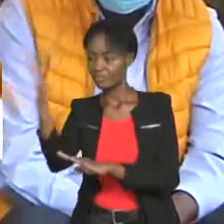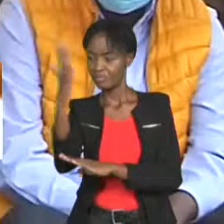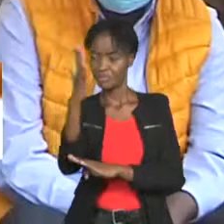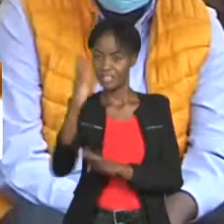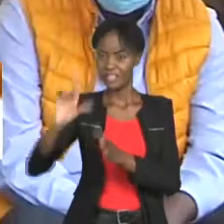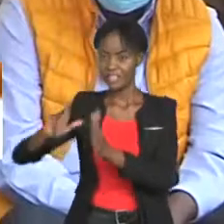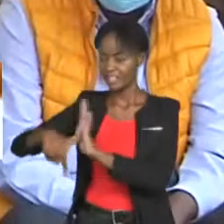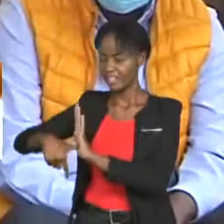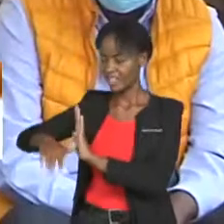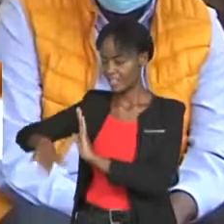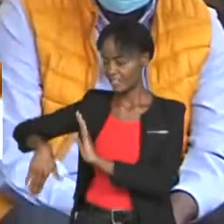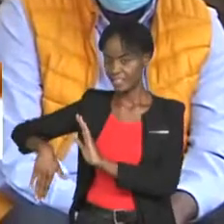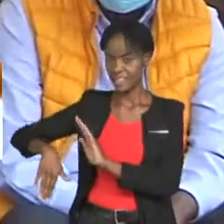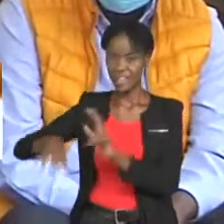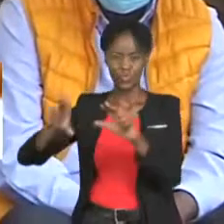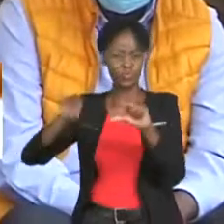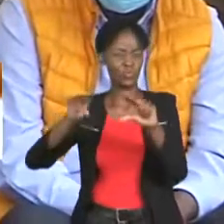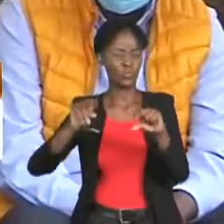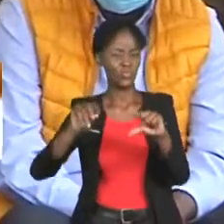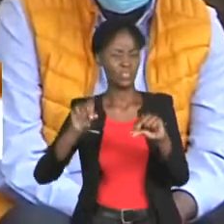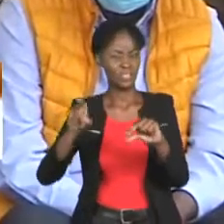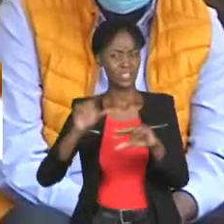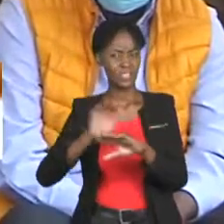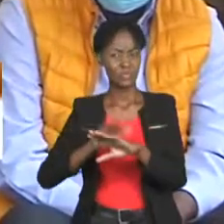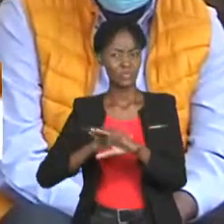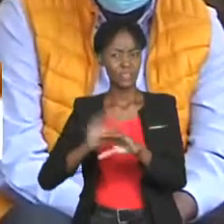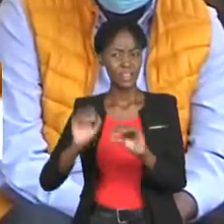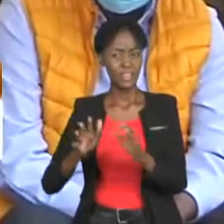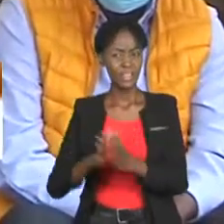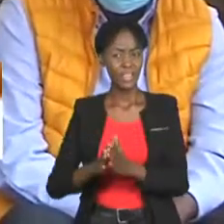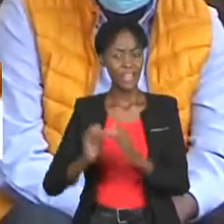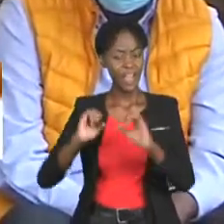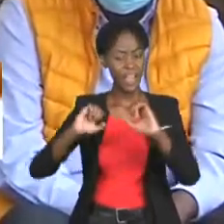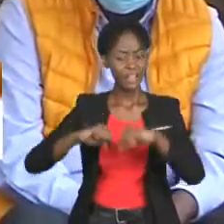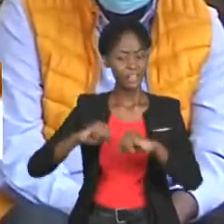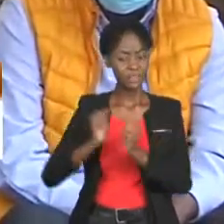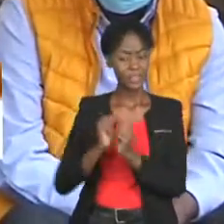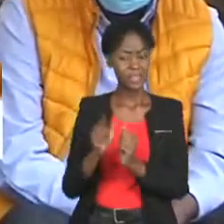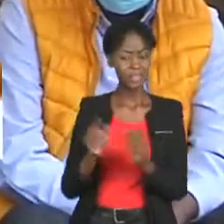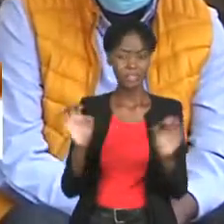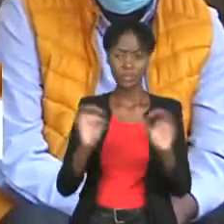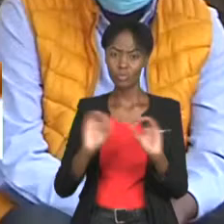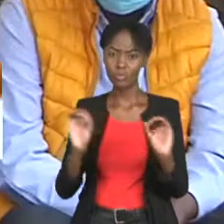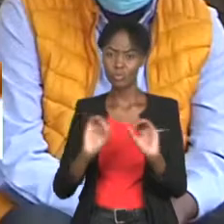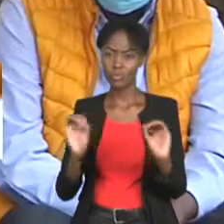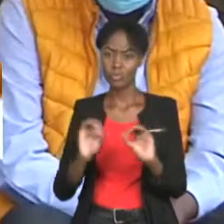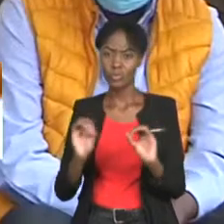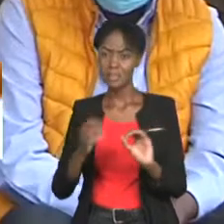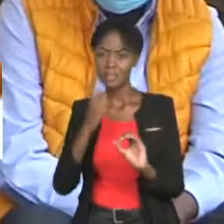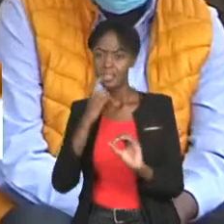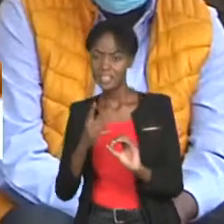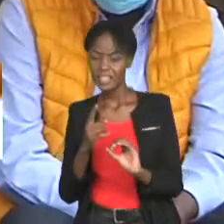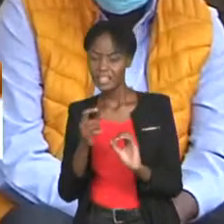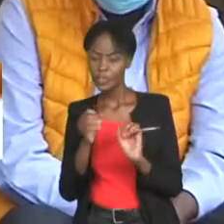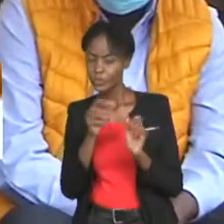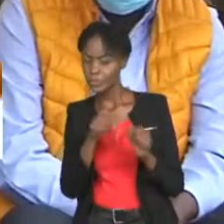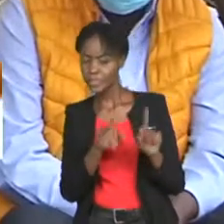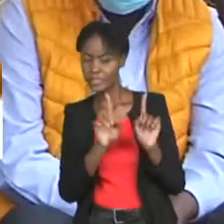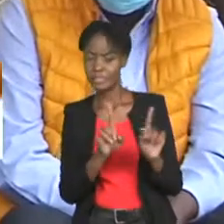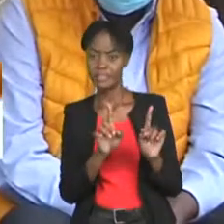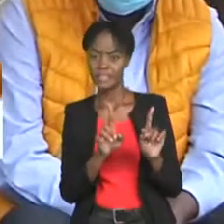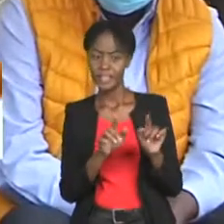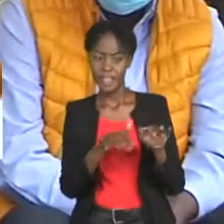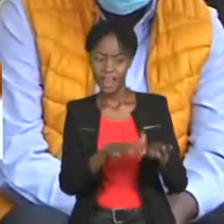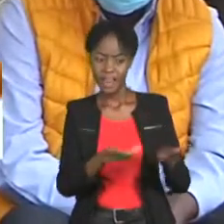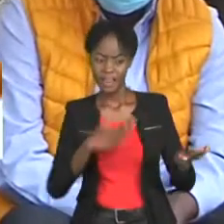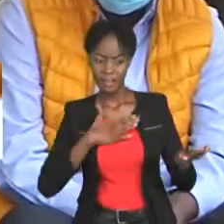was not meant to be the case. That was not the purpose for pedis. Kwamba imekuwa ni wewe, hii ni shamba